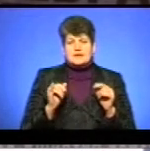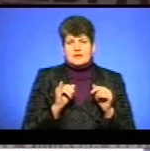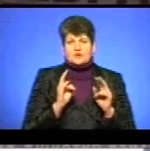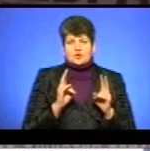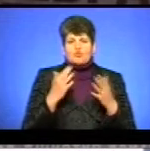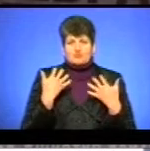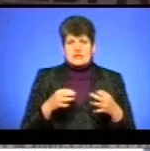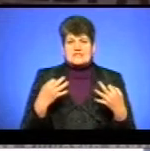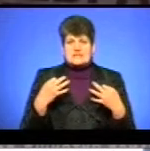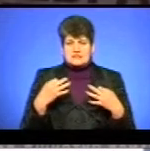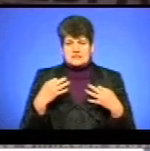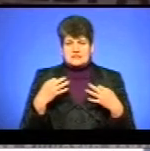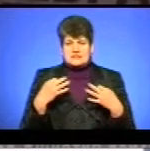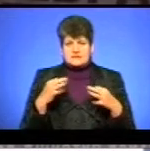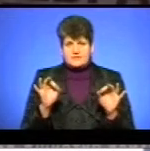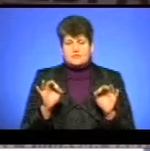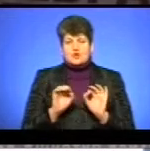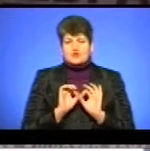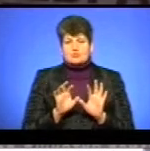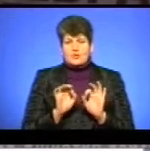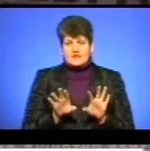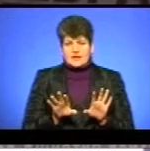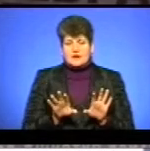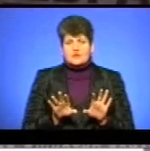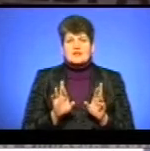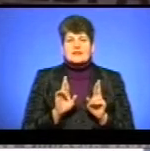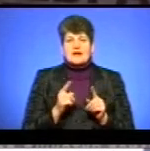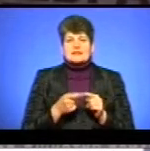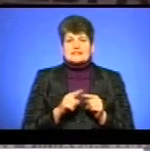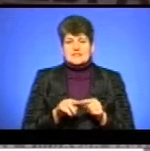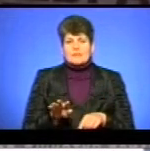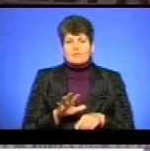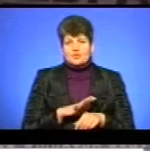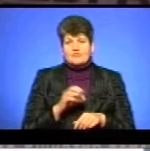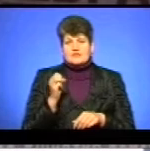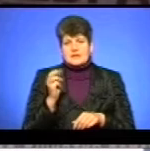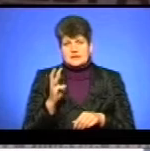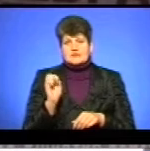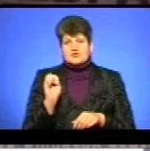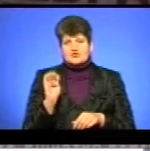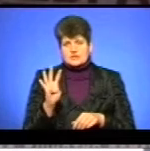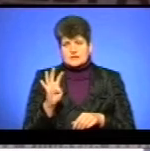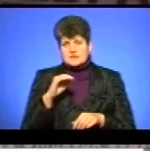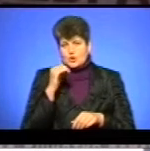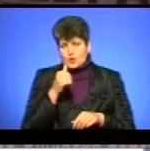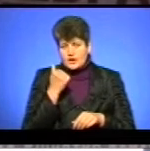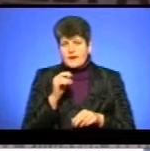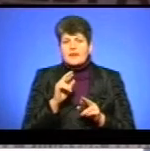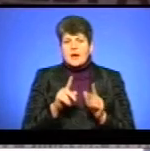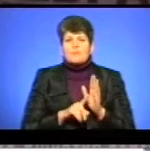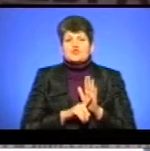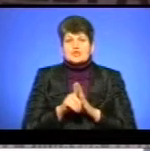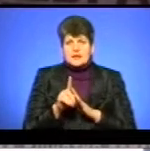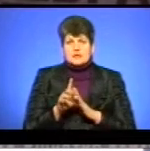вже звільнений з російських тюрем, розповідають, як це було в 13-14 роках, як все починалося,